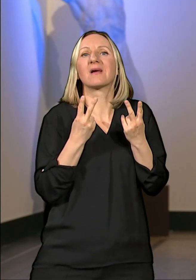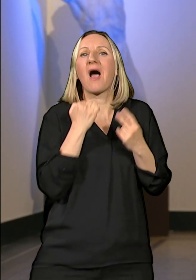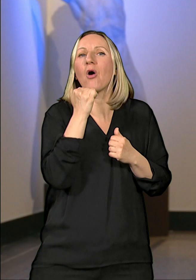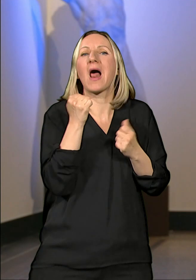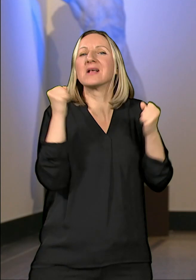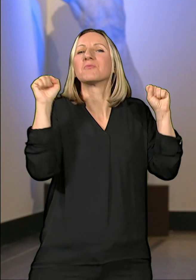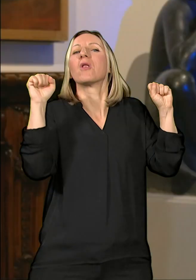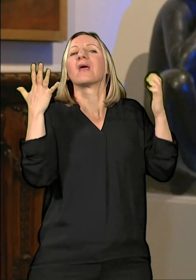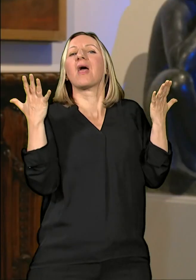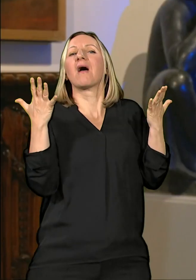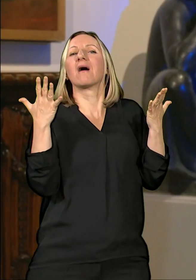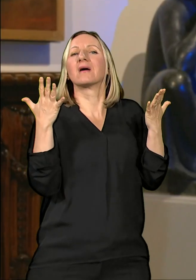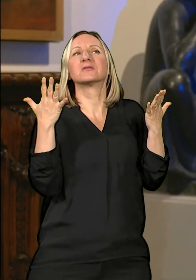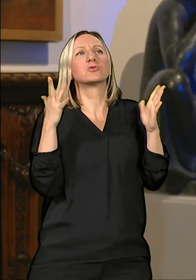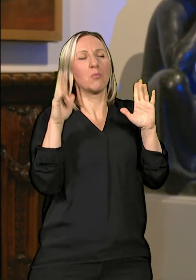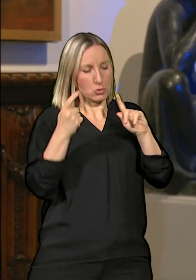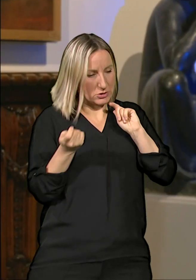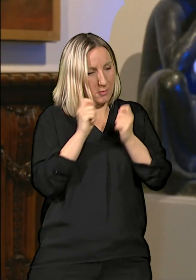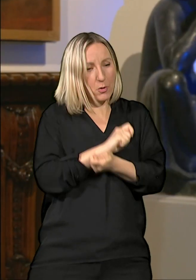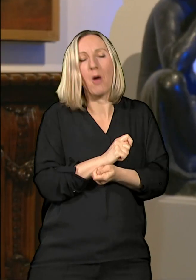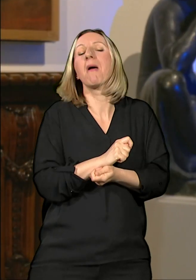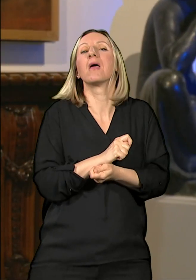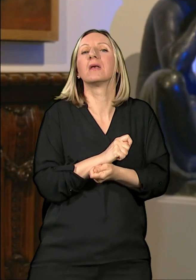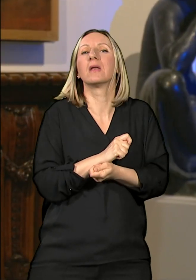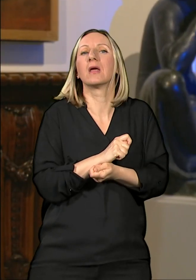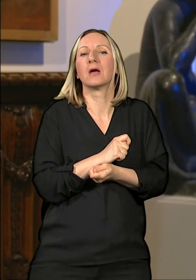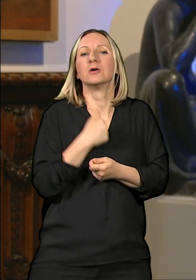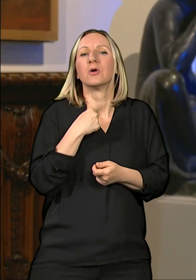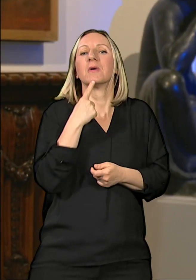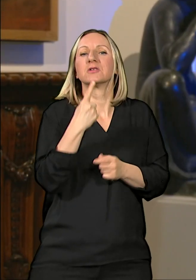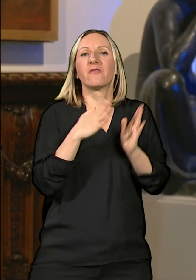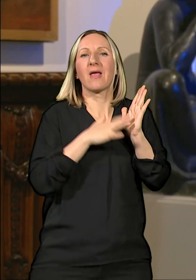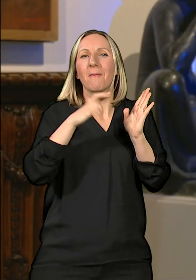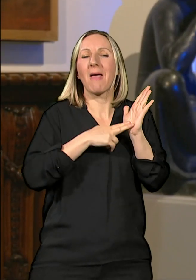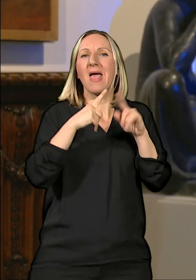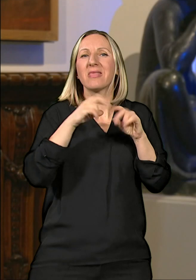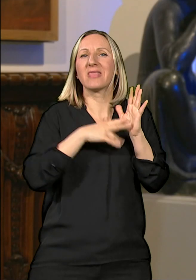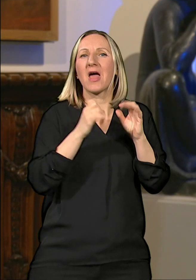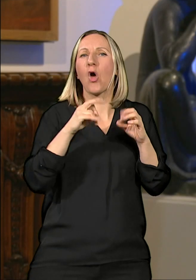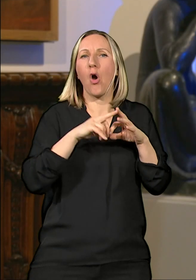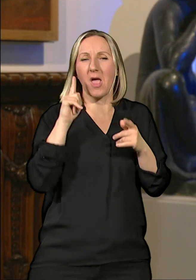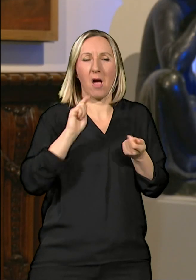se promeni, da u njegovom životu dođe do onoga što bismo zvali metanoja i